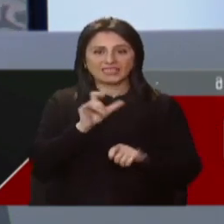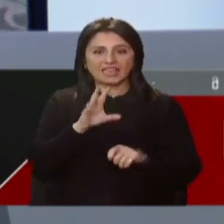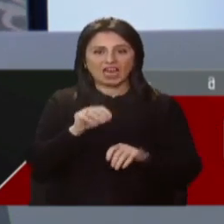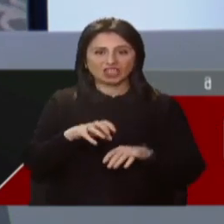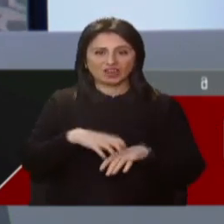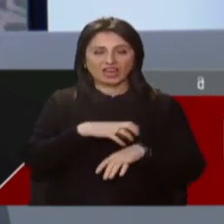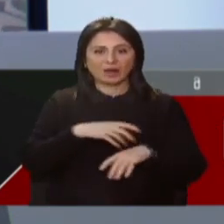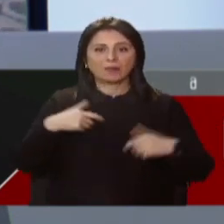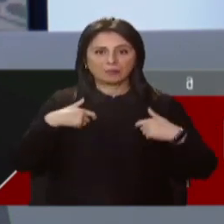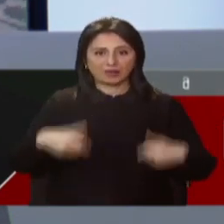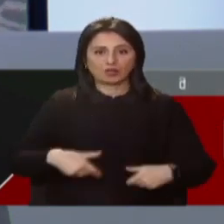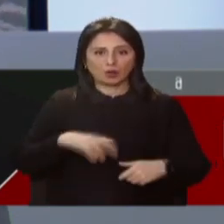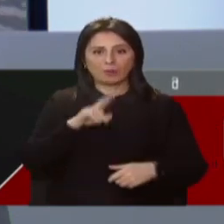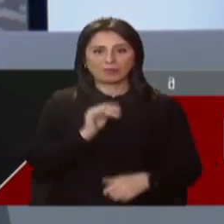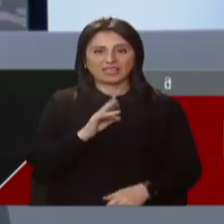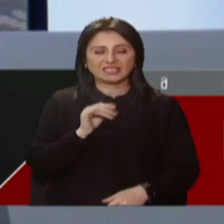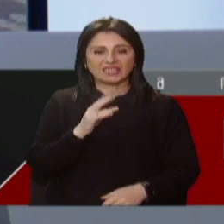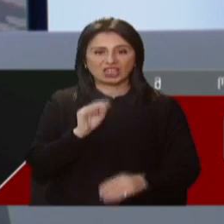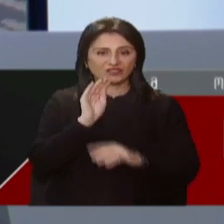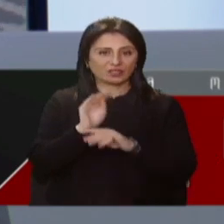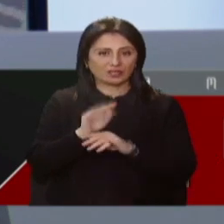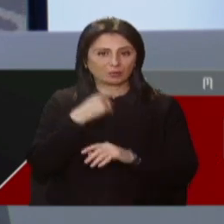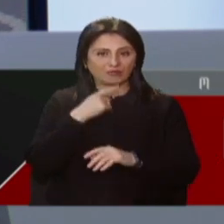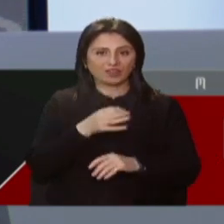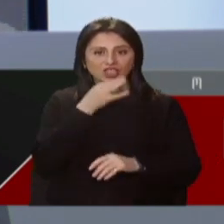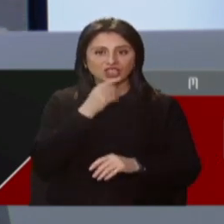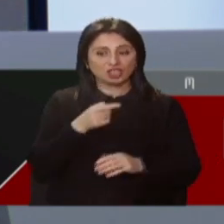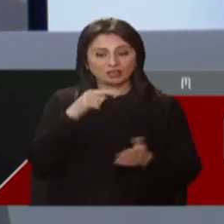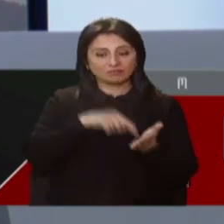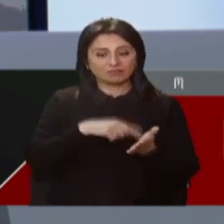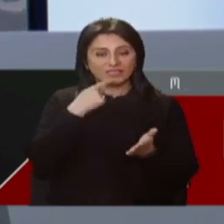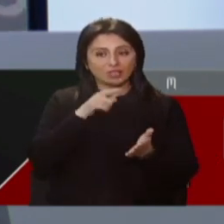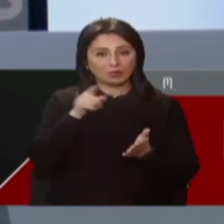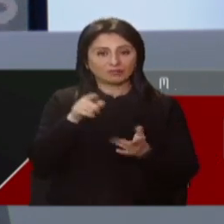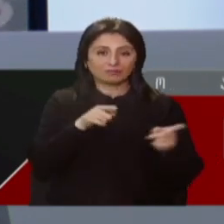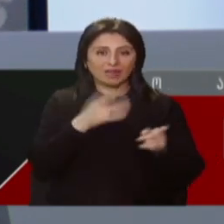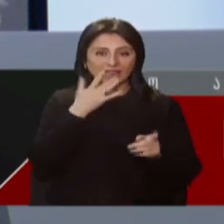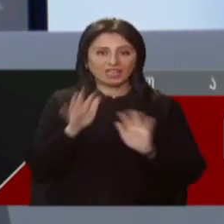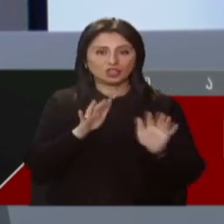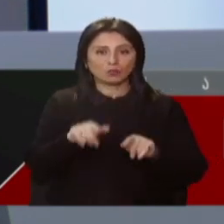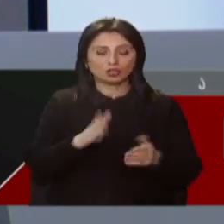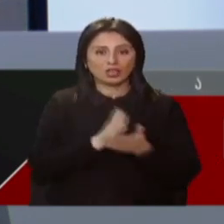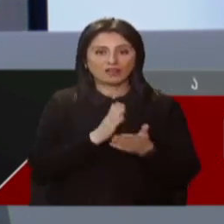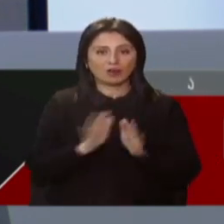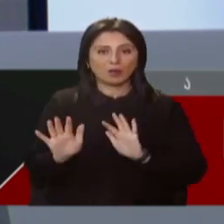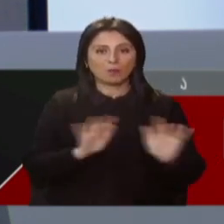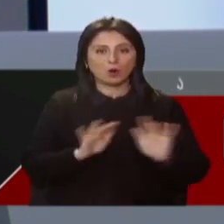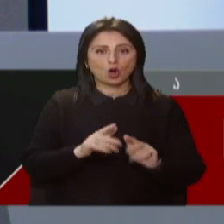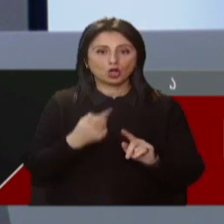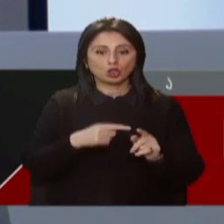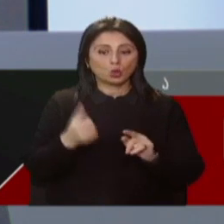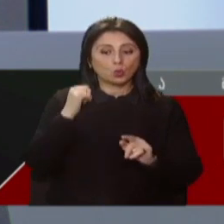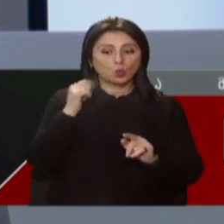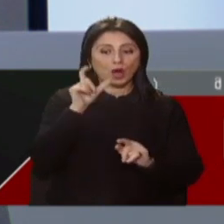პარტიის გენერალურ მდივანს პეტრე ცისკარიშვილს აკრიტიკებს და ჯერ მინიშნებებით საუბრობს ნაციონალურ მოძრაობაში მიმდინარე პროცესების უკან